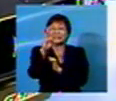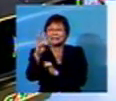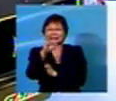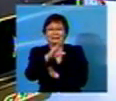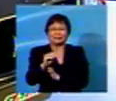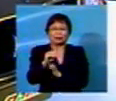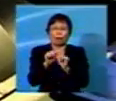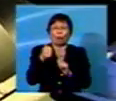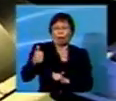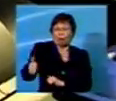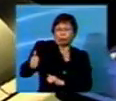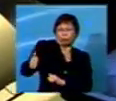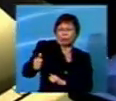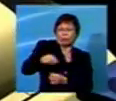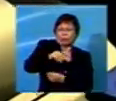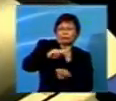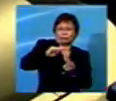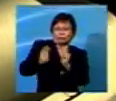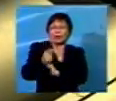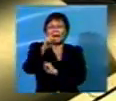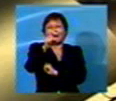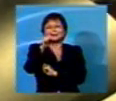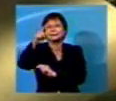zf automatic transmisi X